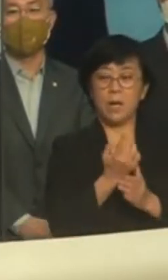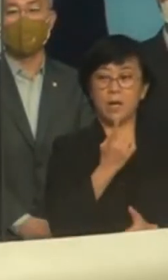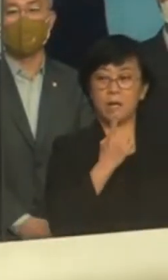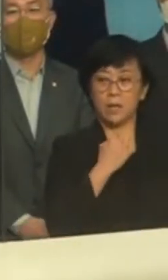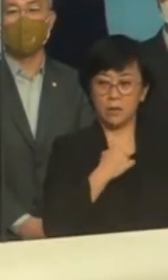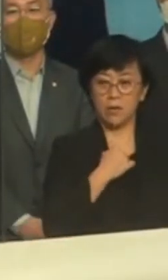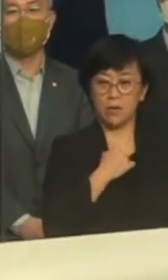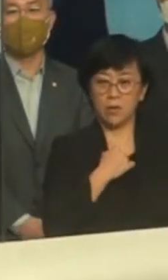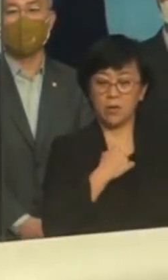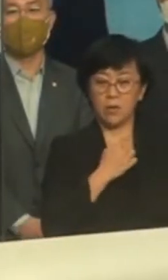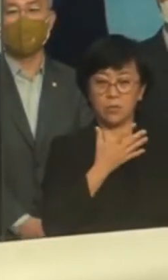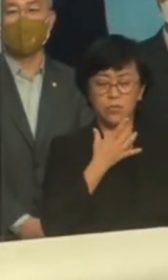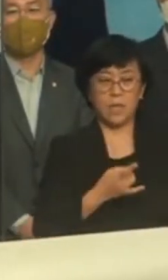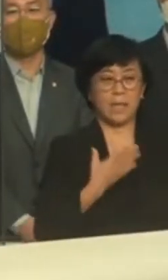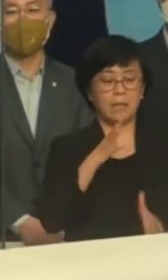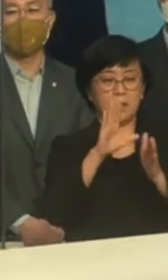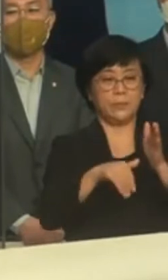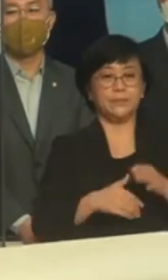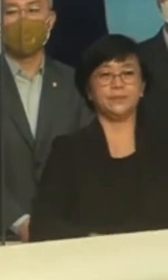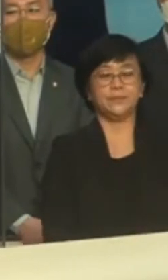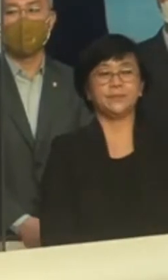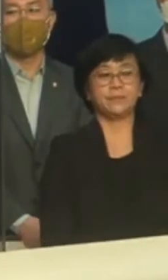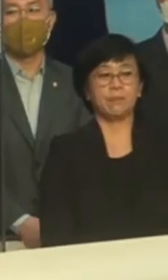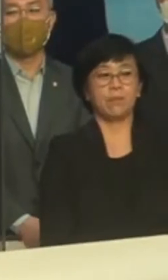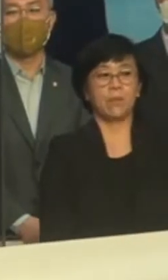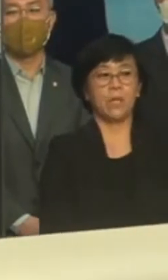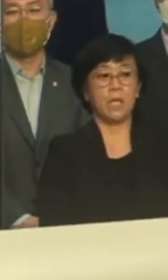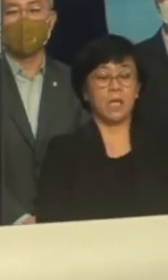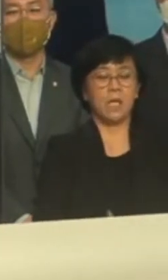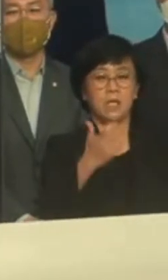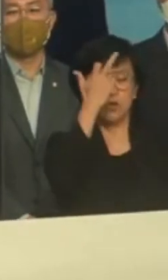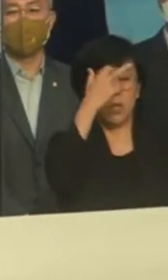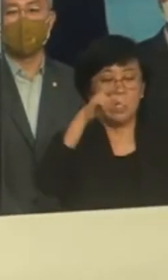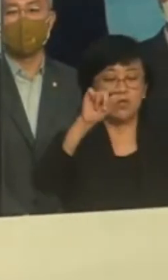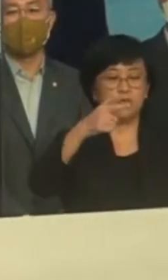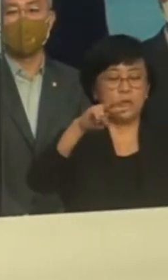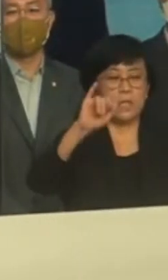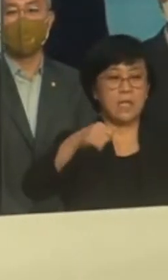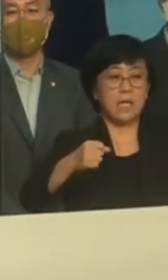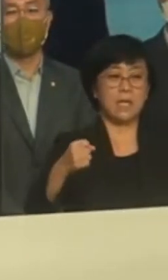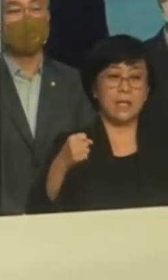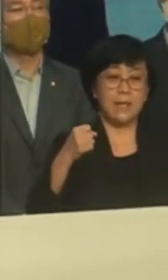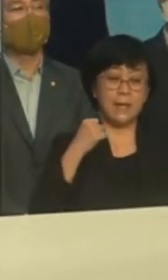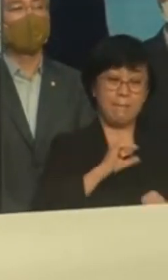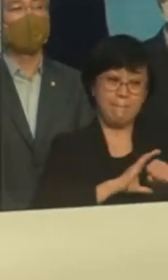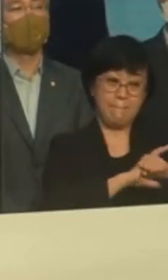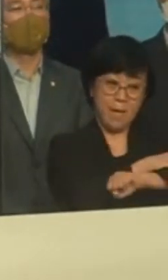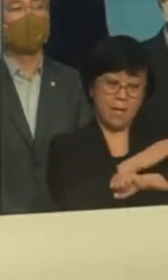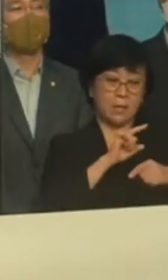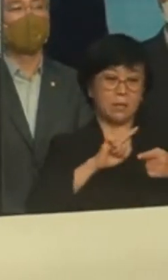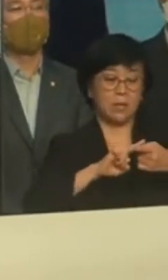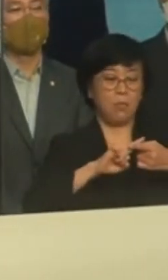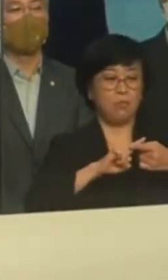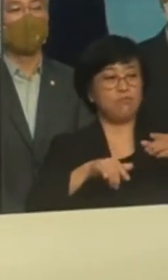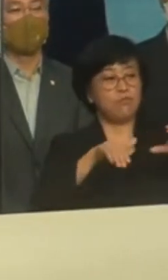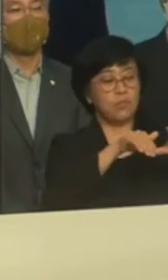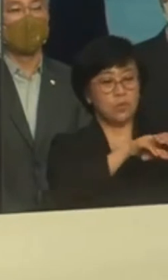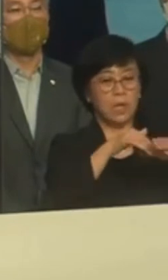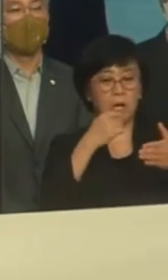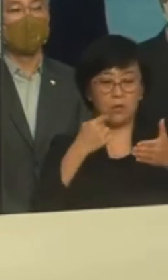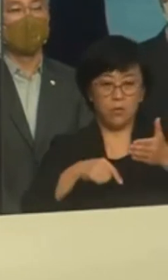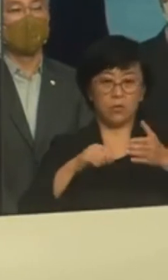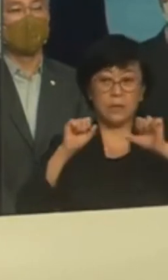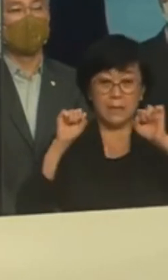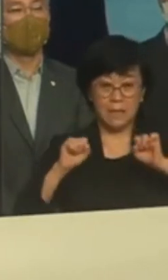벌어졌던 불행한 시기였습니다. 최순실 세력이 문화농단, 교육농단,